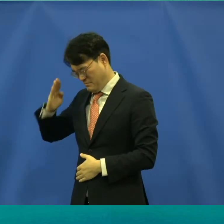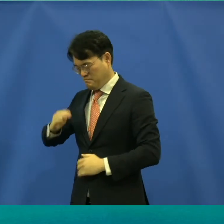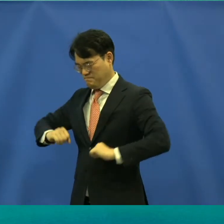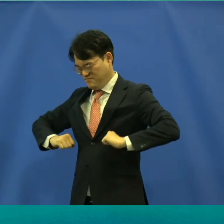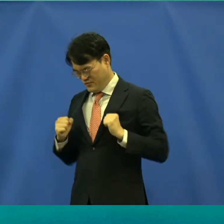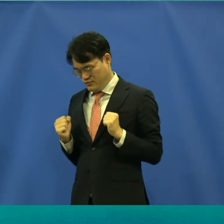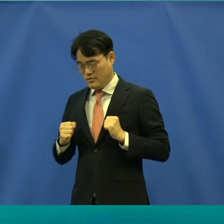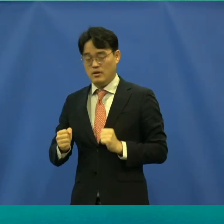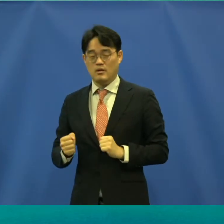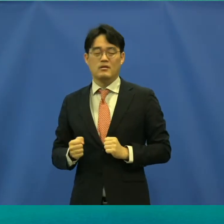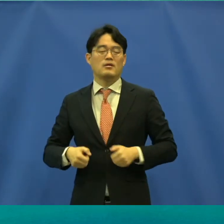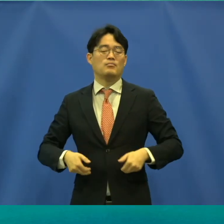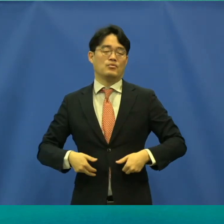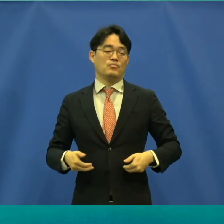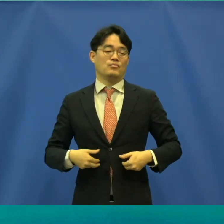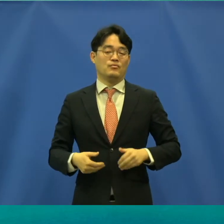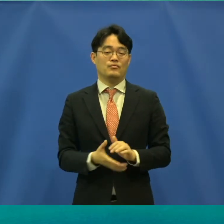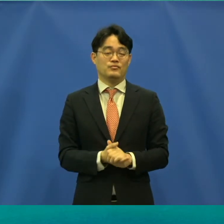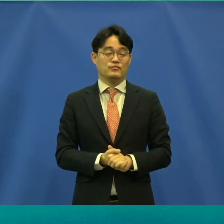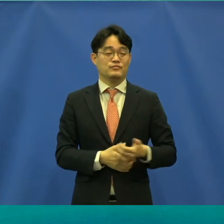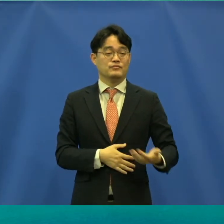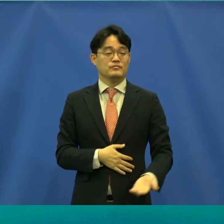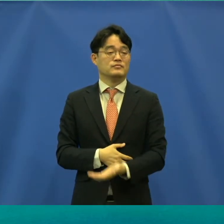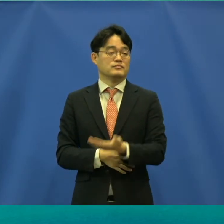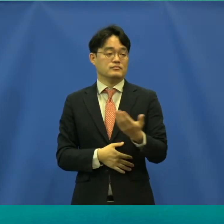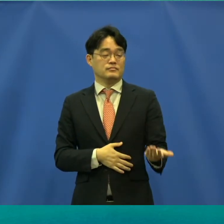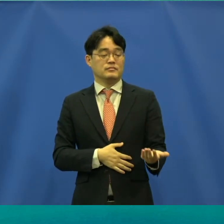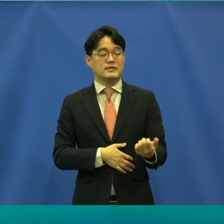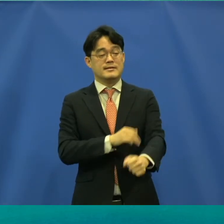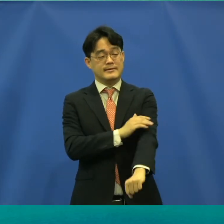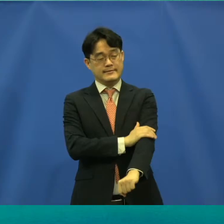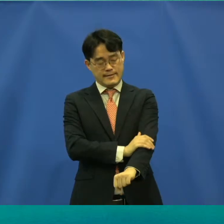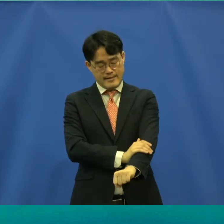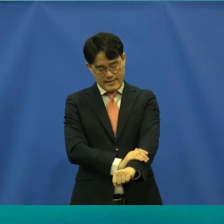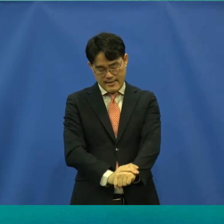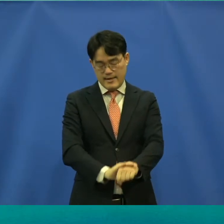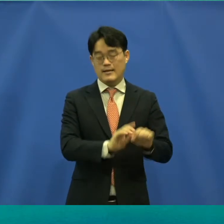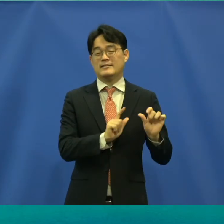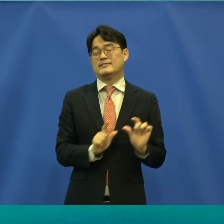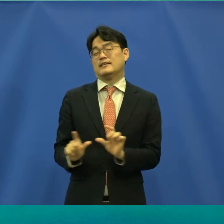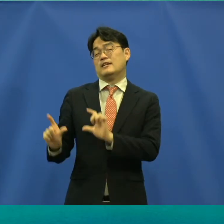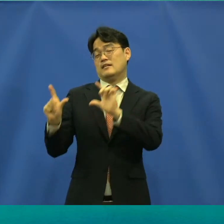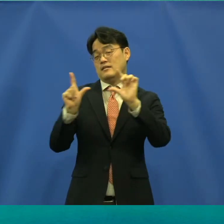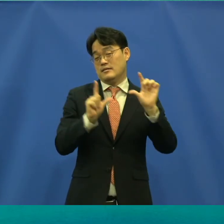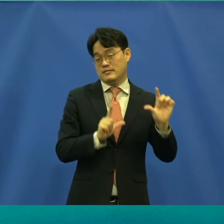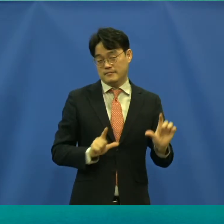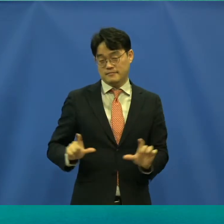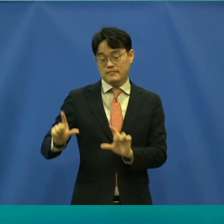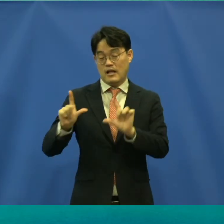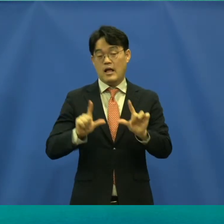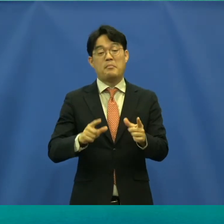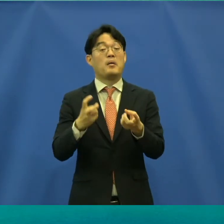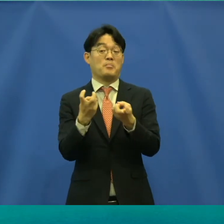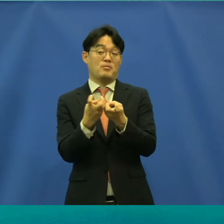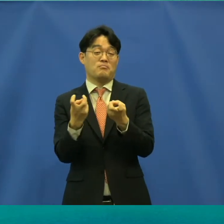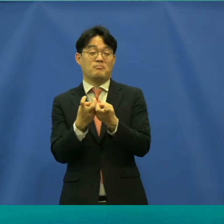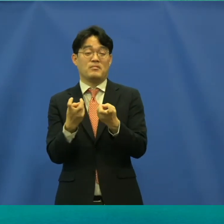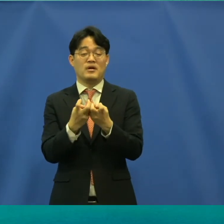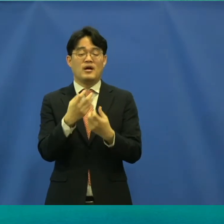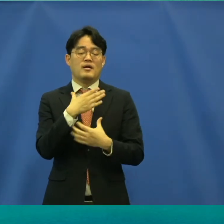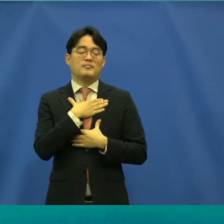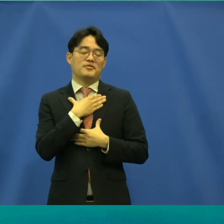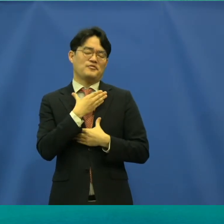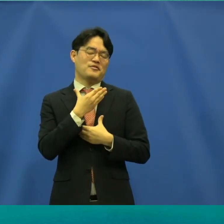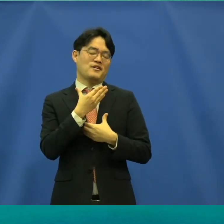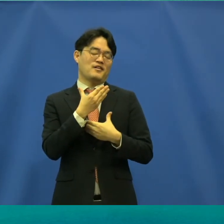가장 잘 사는 거, 가장 삶이 복잡해지지 않고